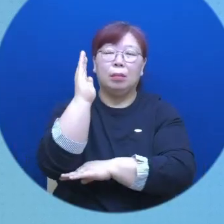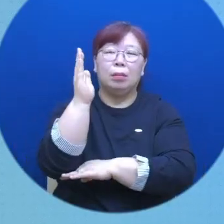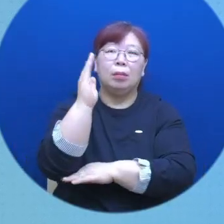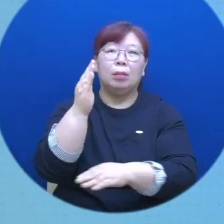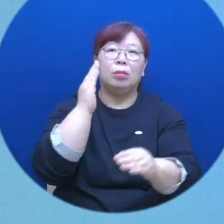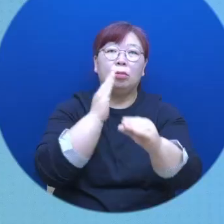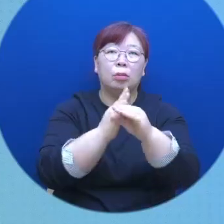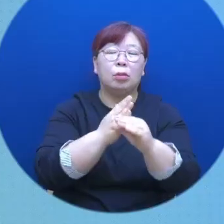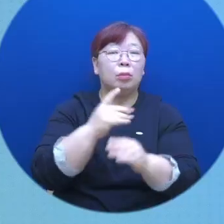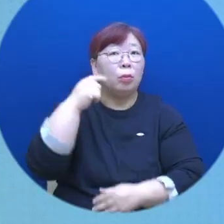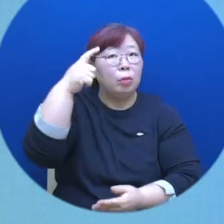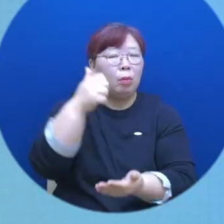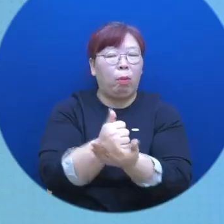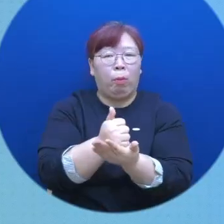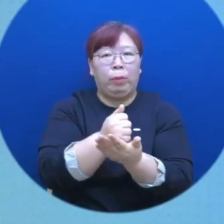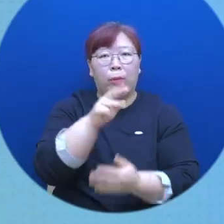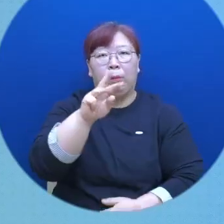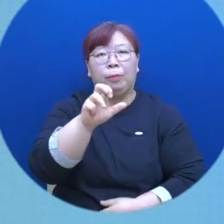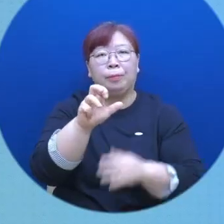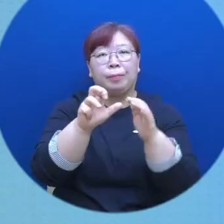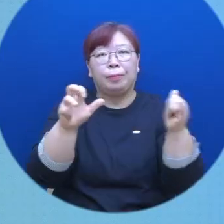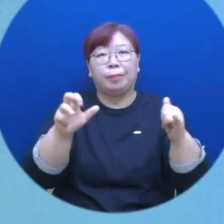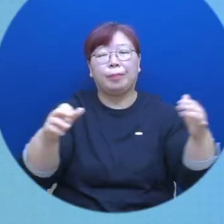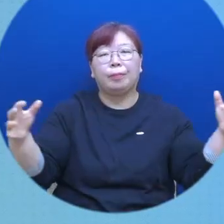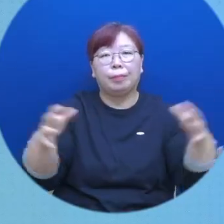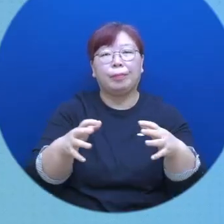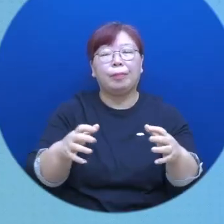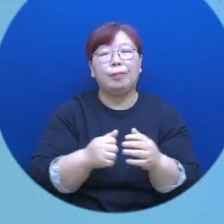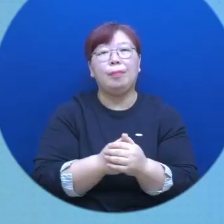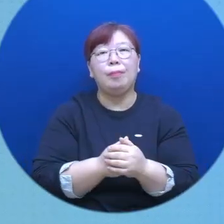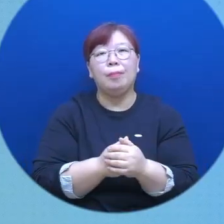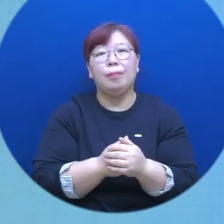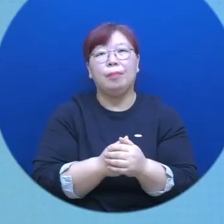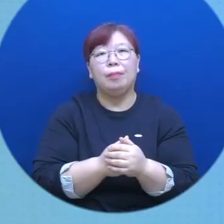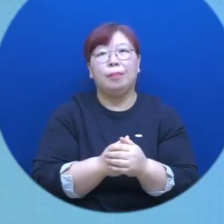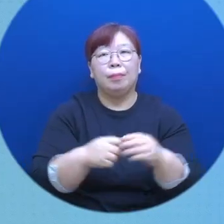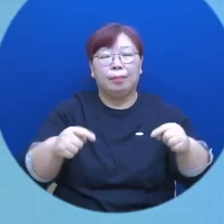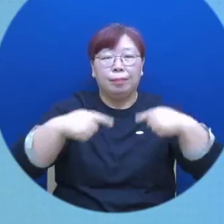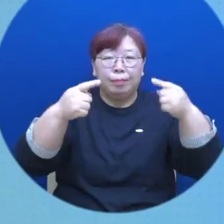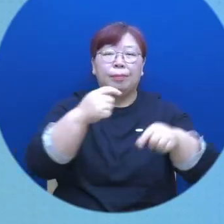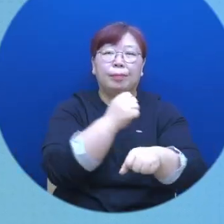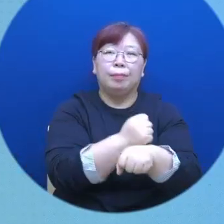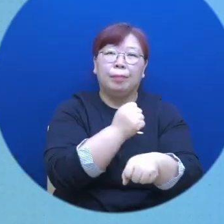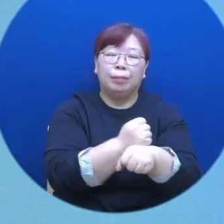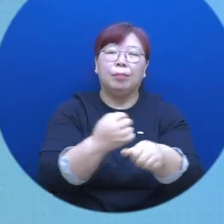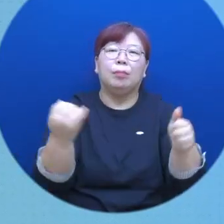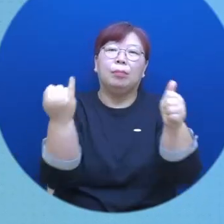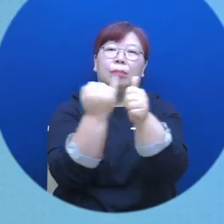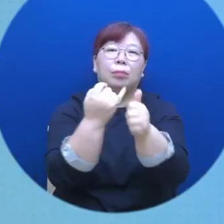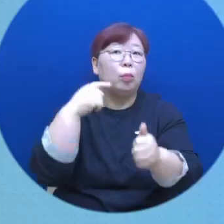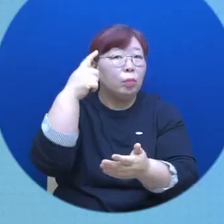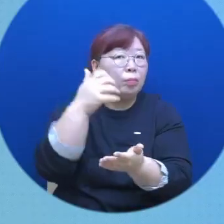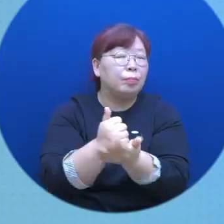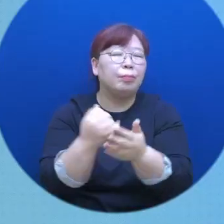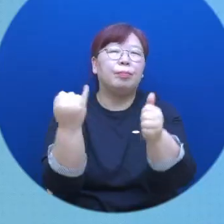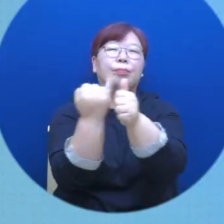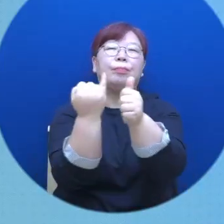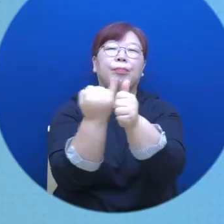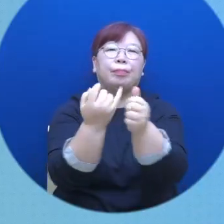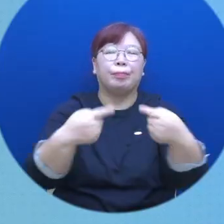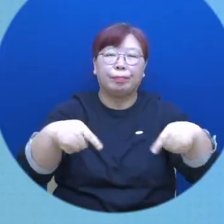35분, 그곳에 있는 선교사 부부와 또 사역자 부부, 그리하여